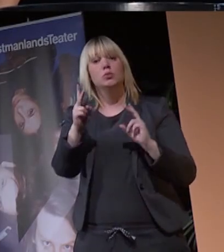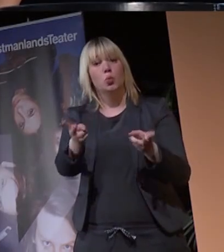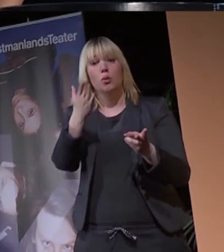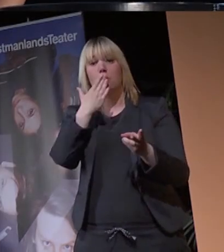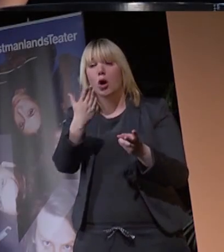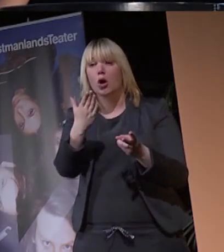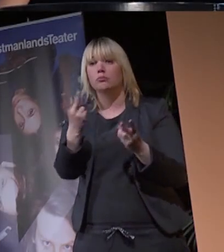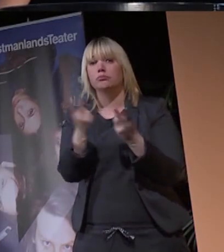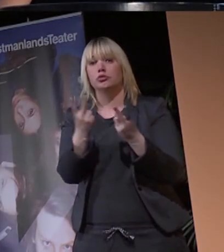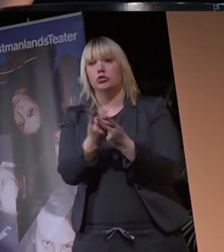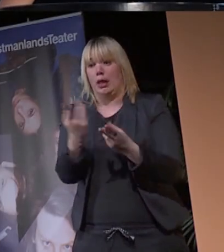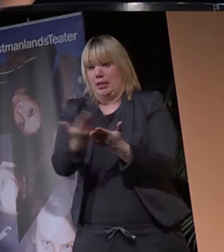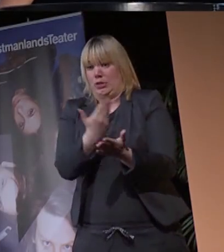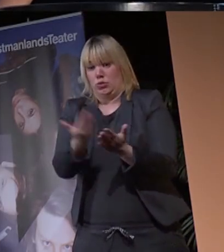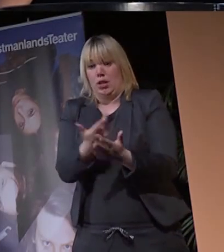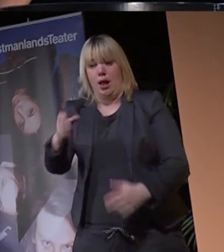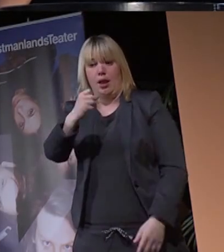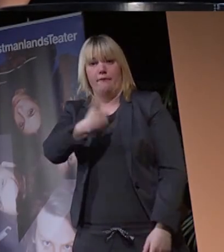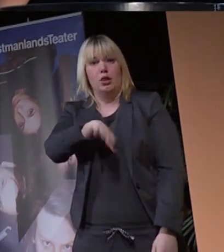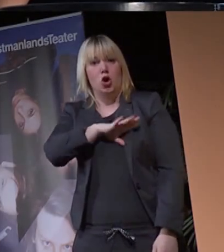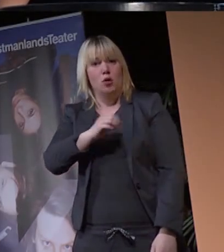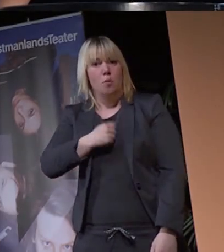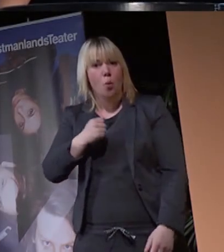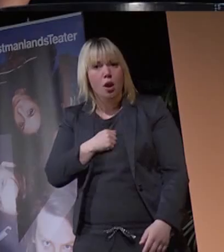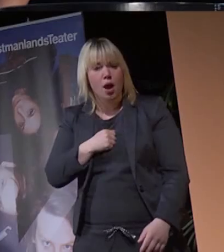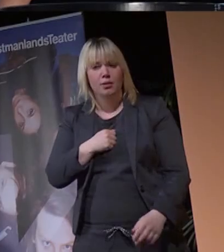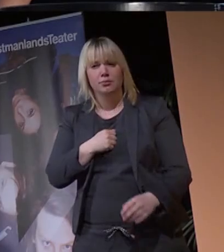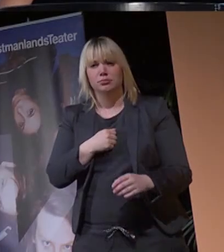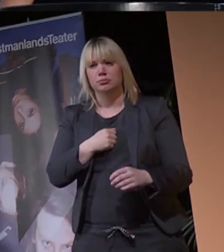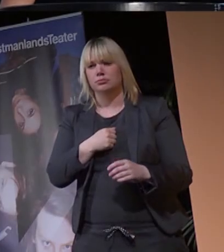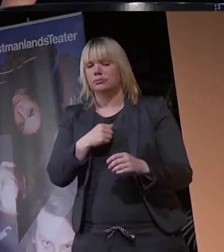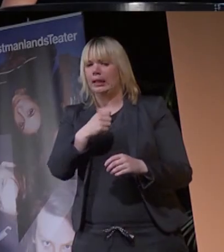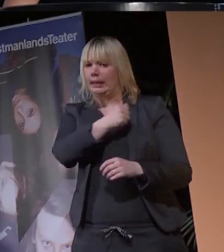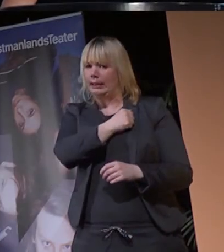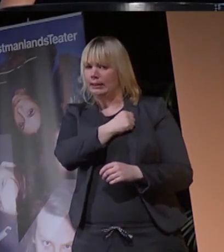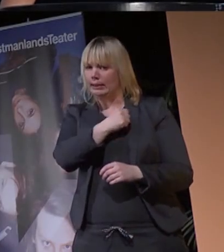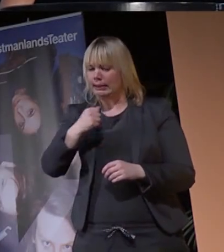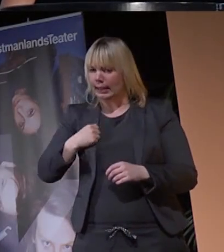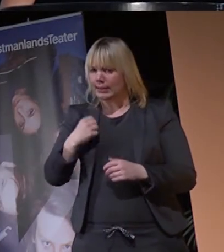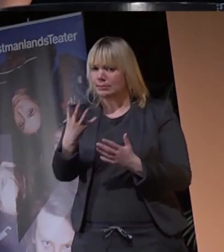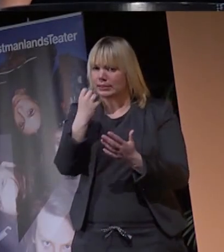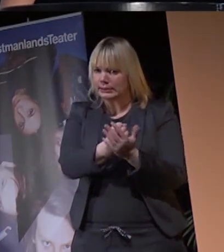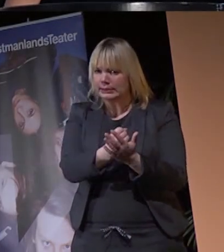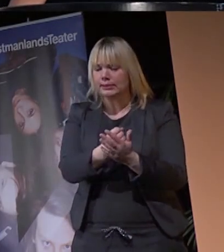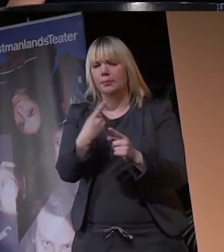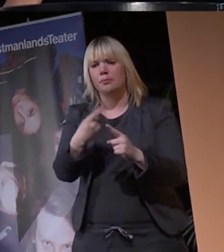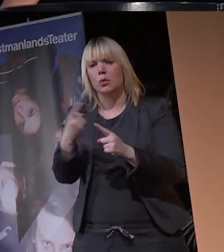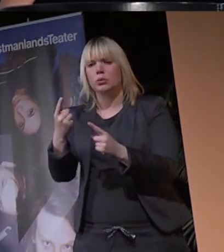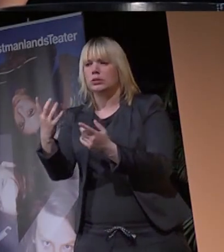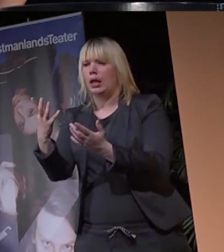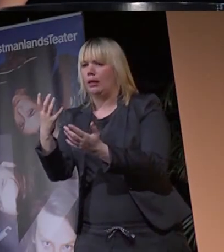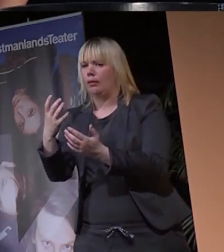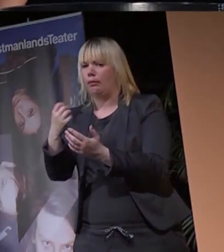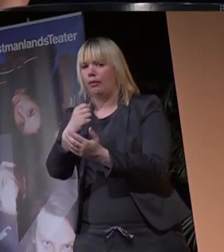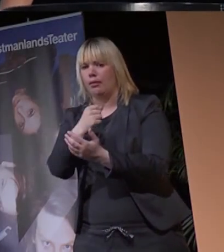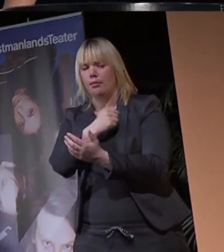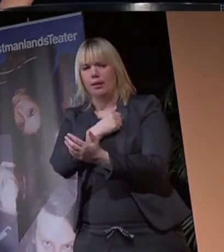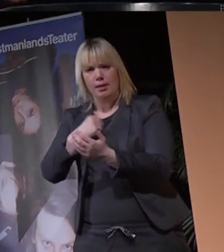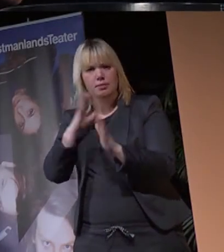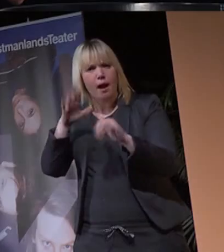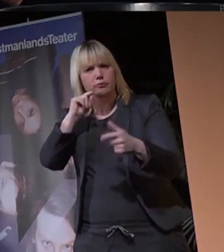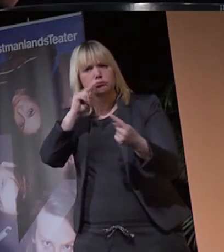nationell angelägenhet. Men i många av de täta samtal som båda regeringspartierna och nu också regeringen har haft med smock bland annat, så är det